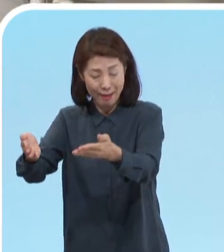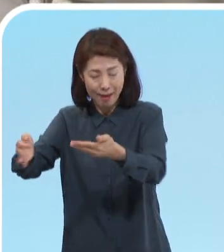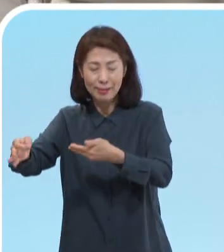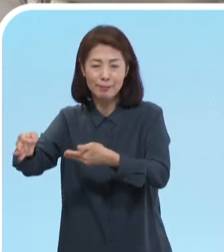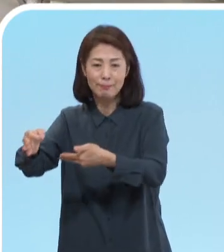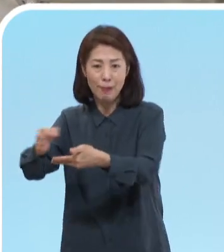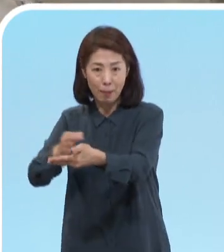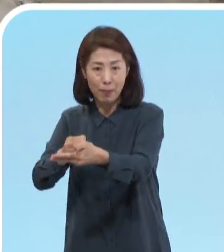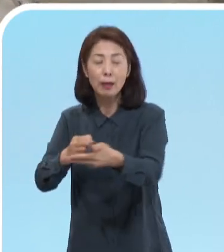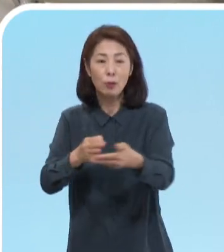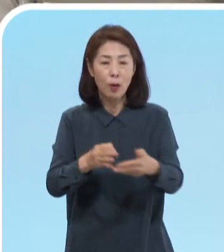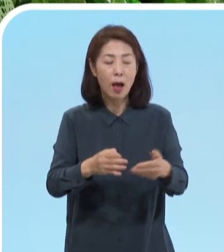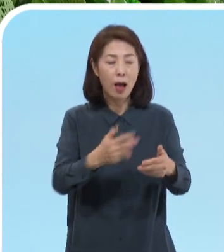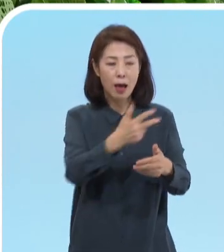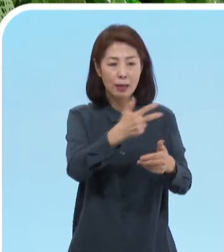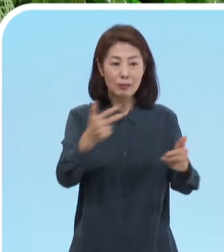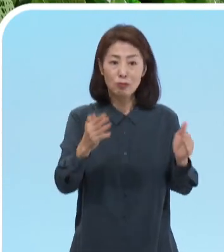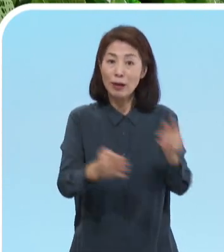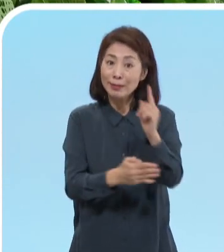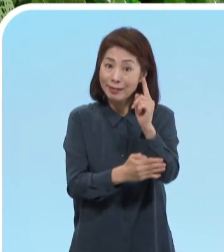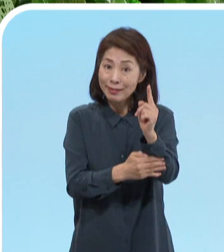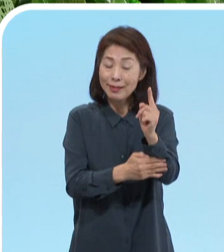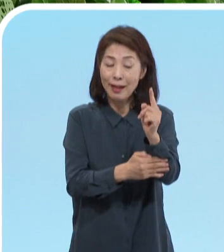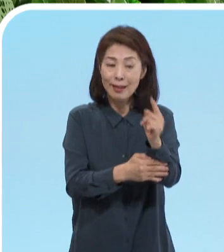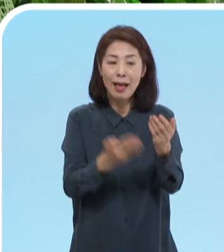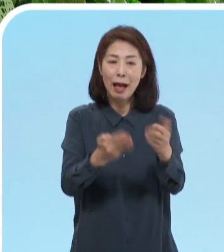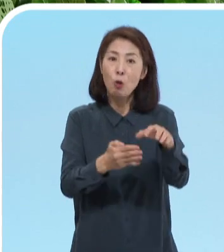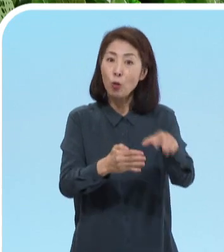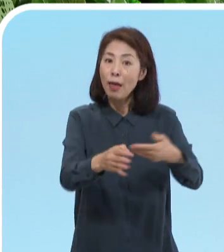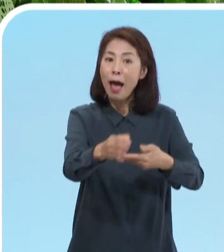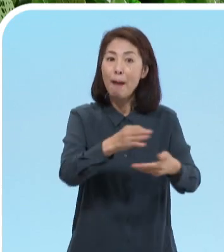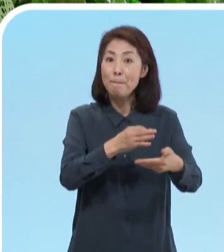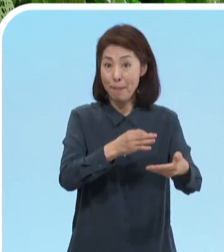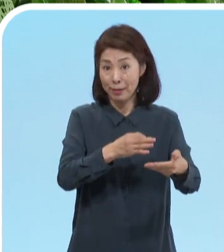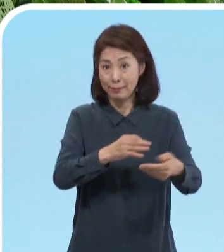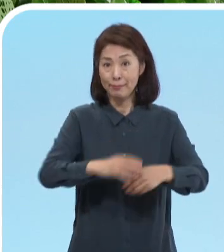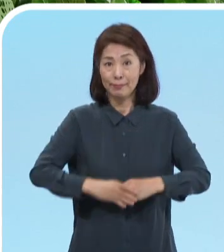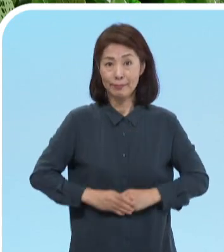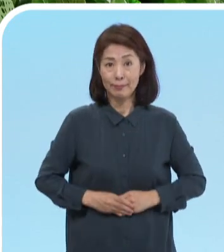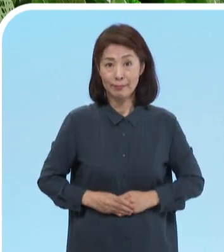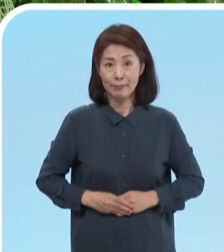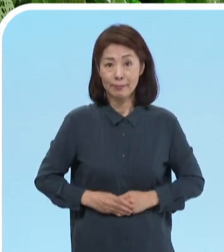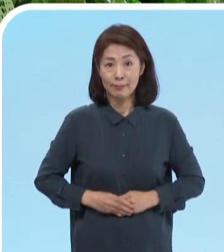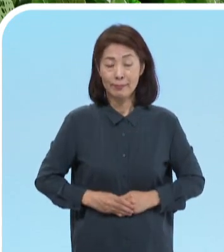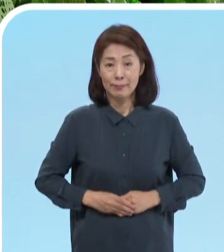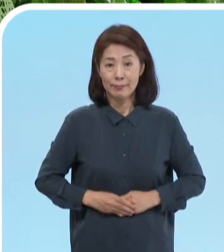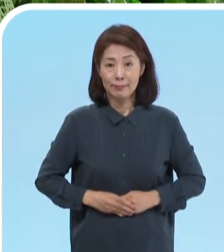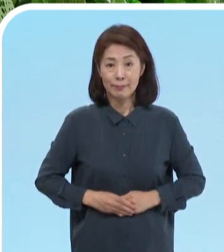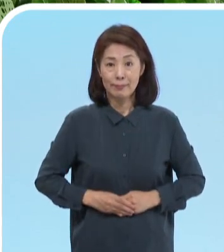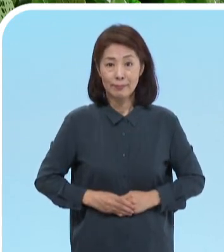り、毎週行っている学校での市場で販売したりしているそうです。